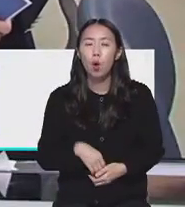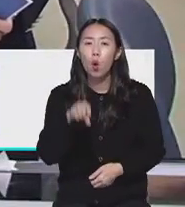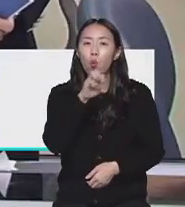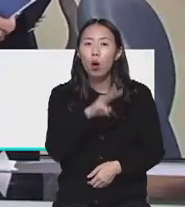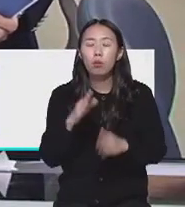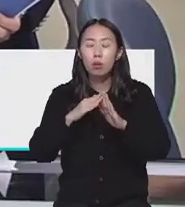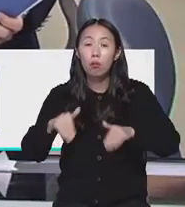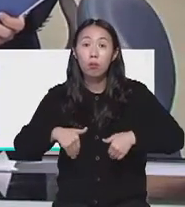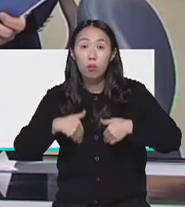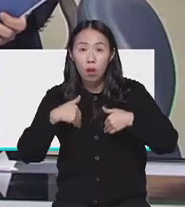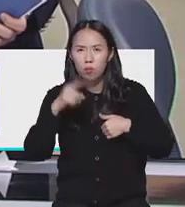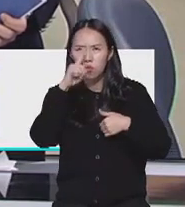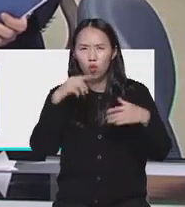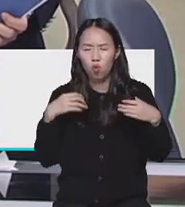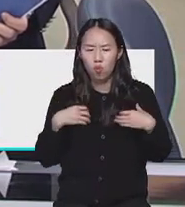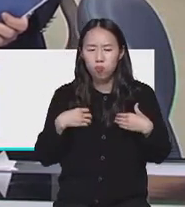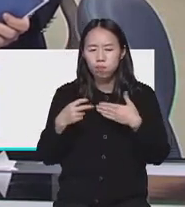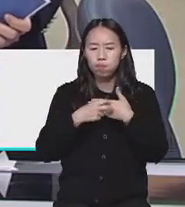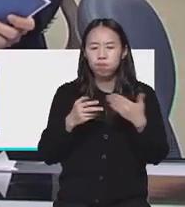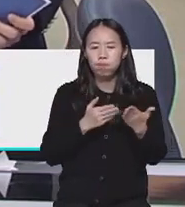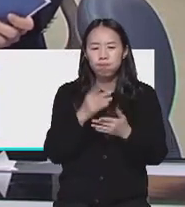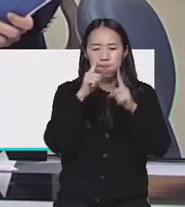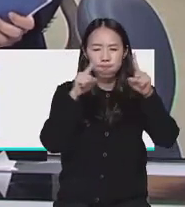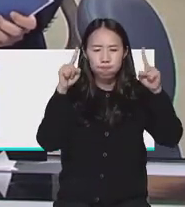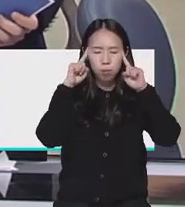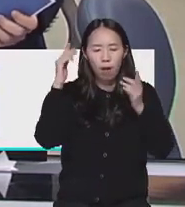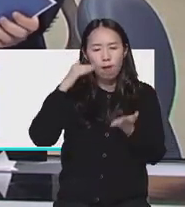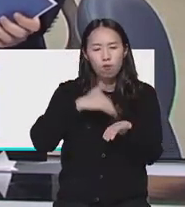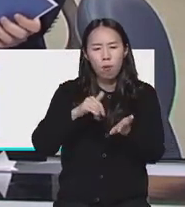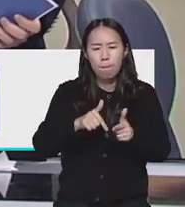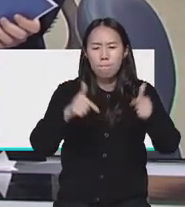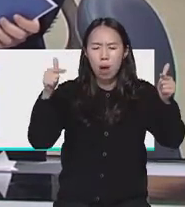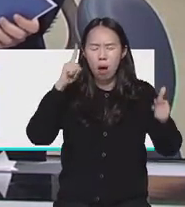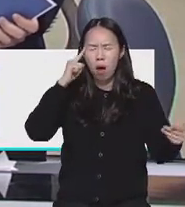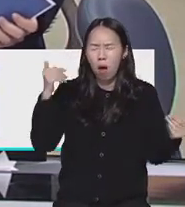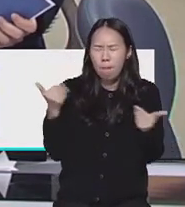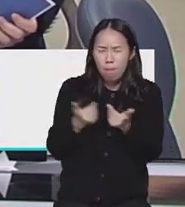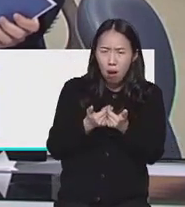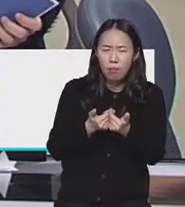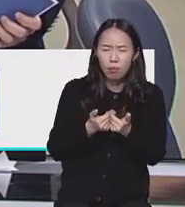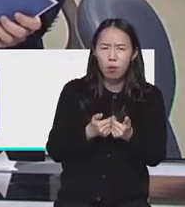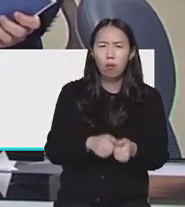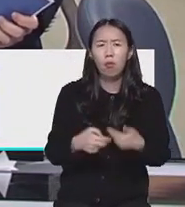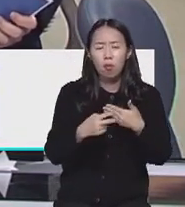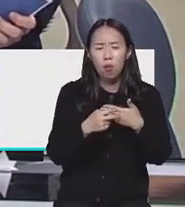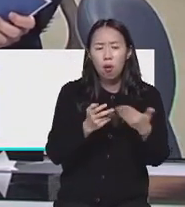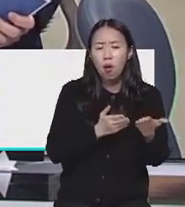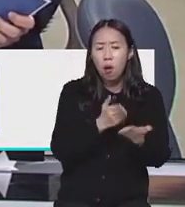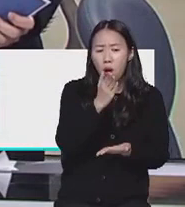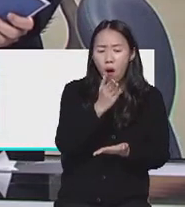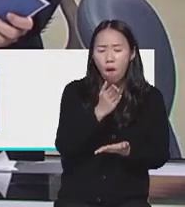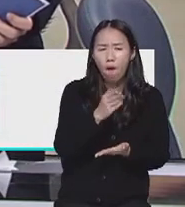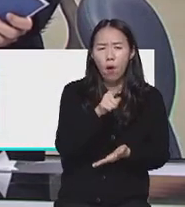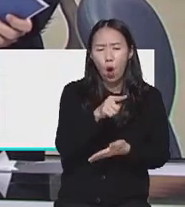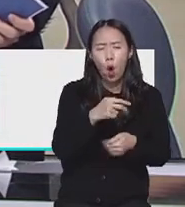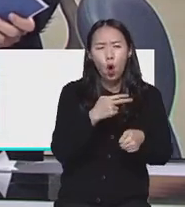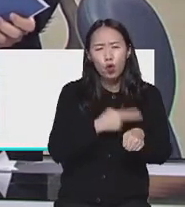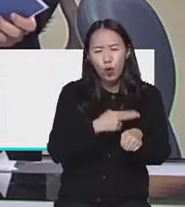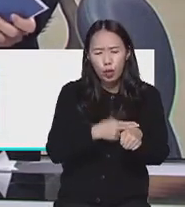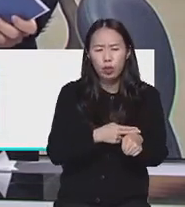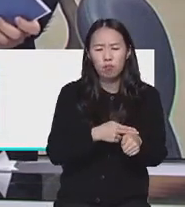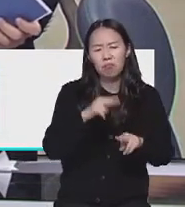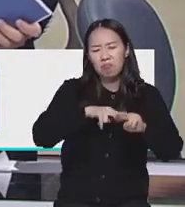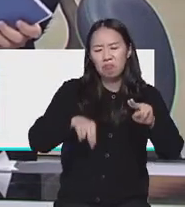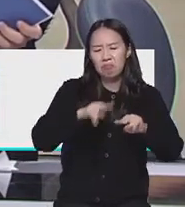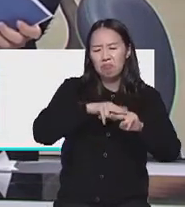광주와 전남에서도 정부의 의대 정원 확대에 반대하는 전공의들이 사직서를 제출하는 등 집단 행동이 갈수록 거세지고